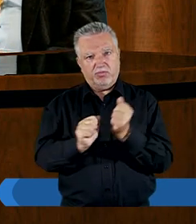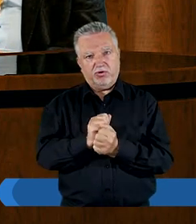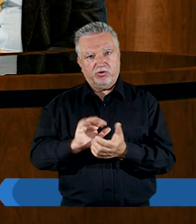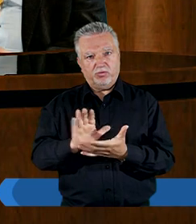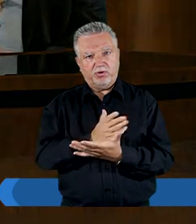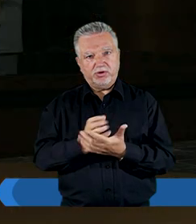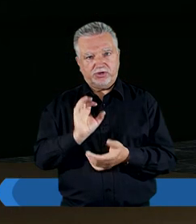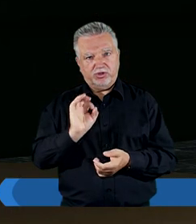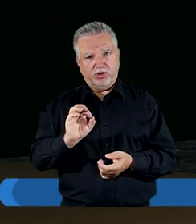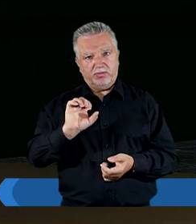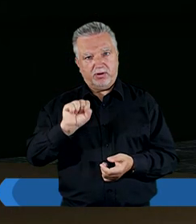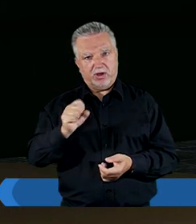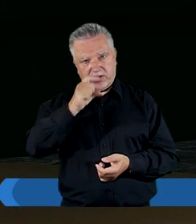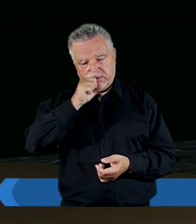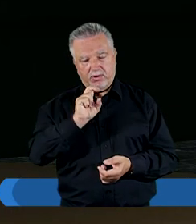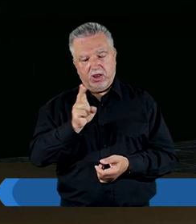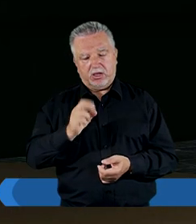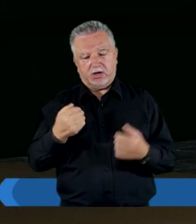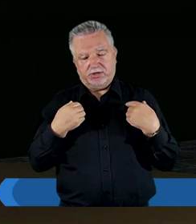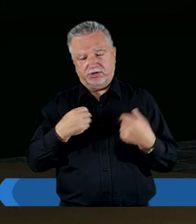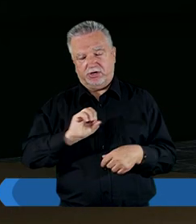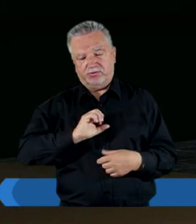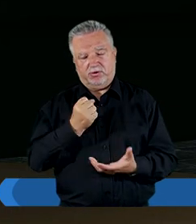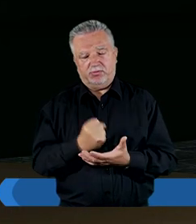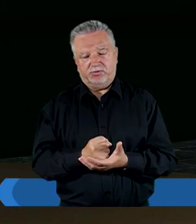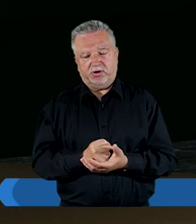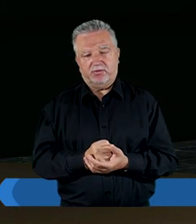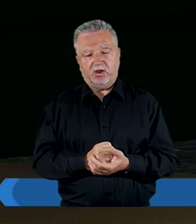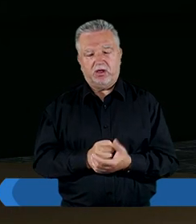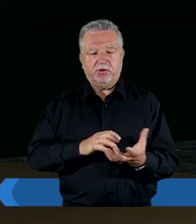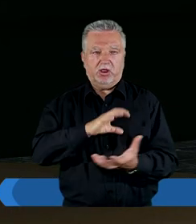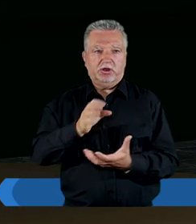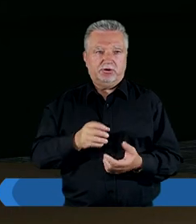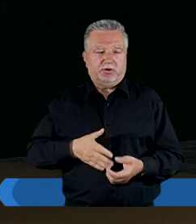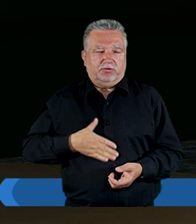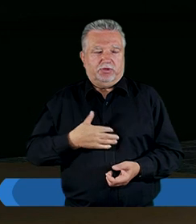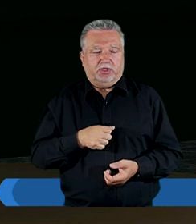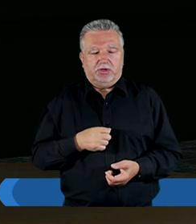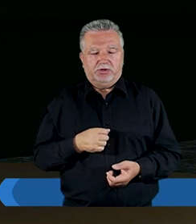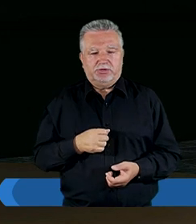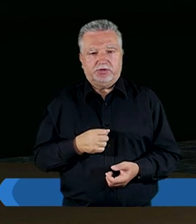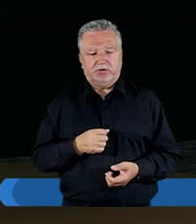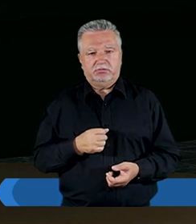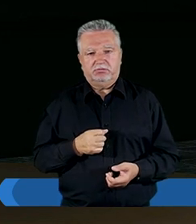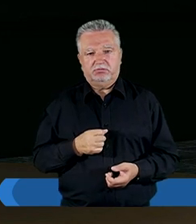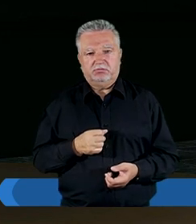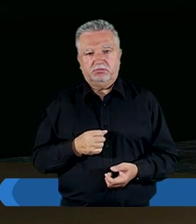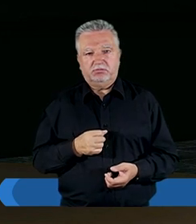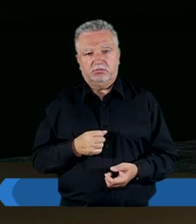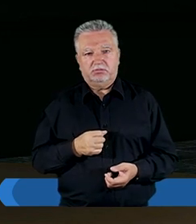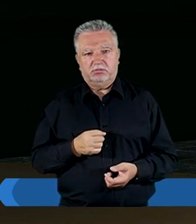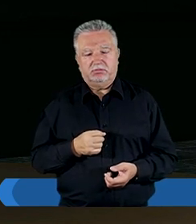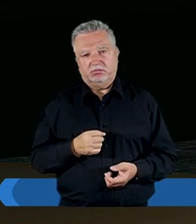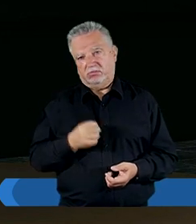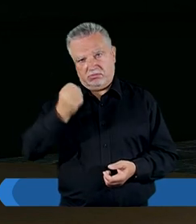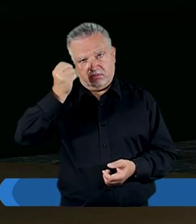abstrakcyjne. Każdy żyje swoimi sprawami, ten świat wydaje się być dosyć logiczny, czasami nieco okrutny, ale Biblia nam